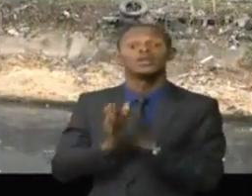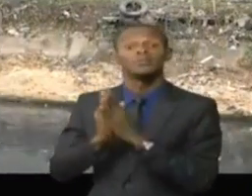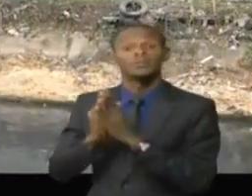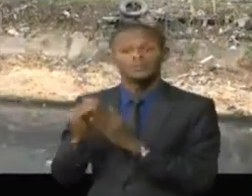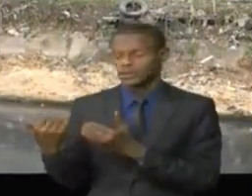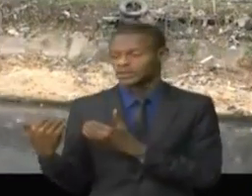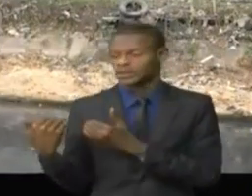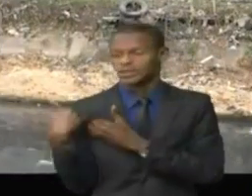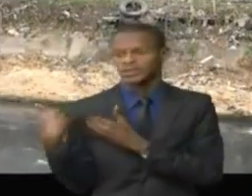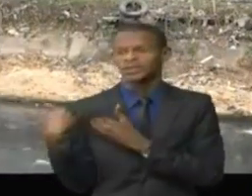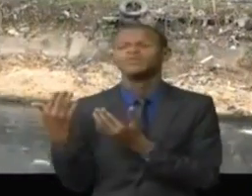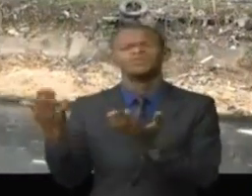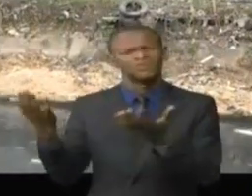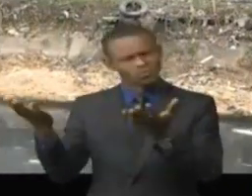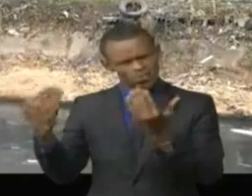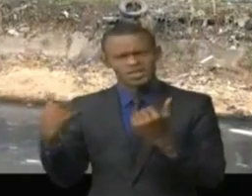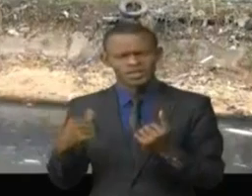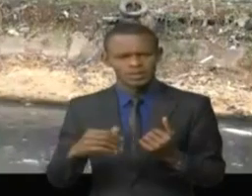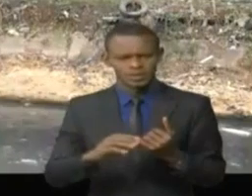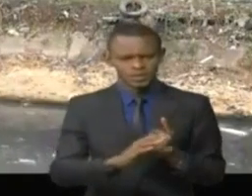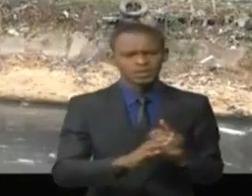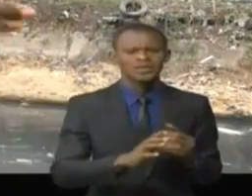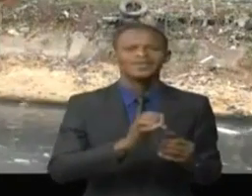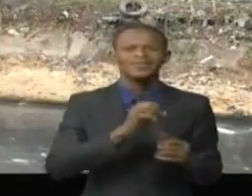qui encombre le lit de la rivière.